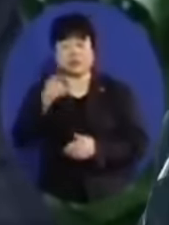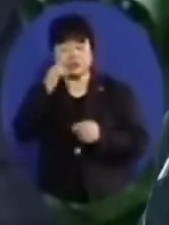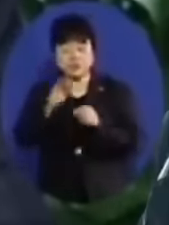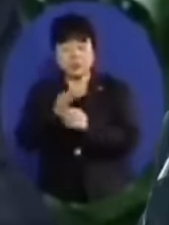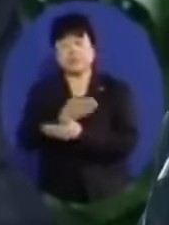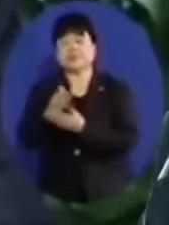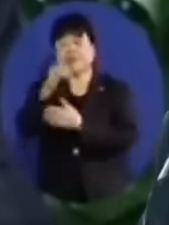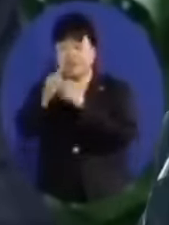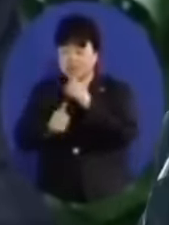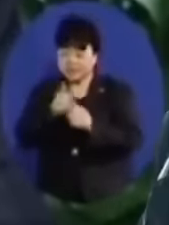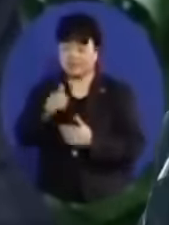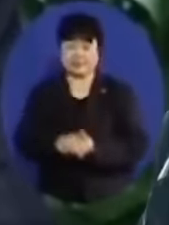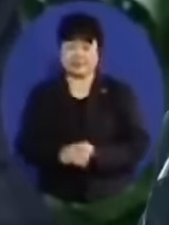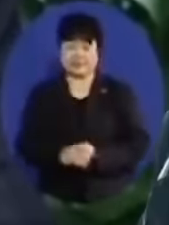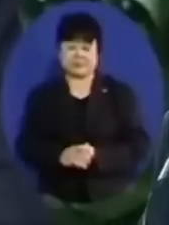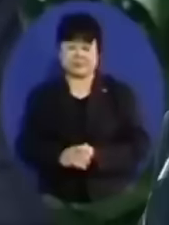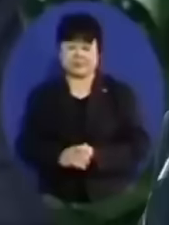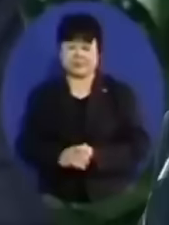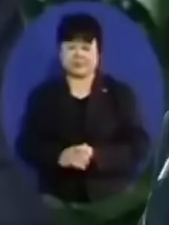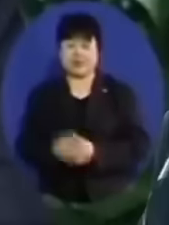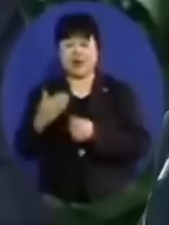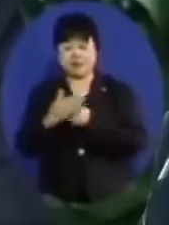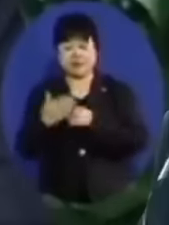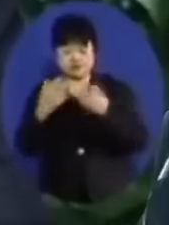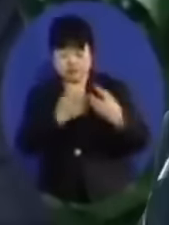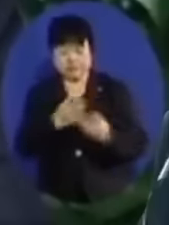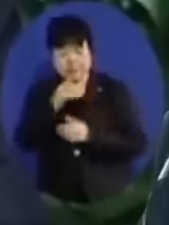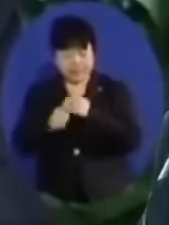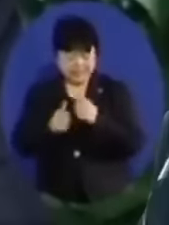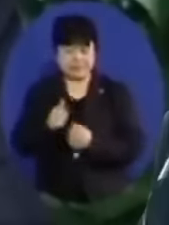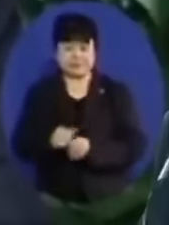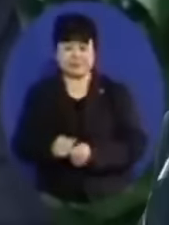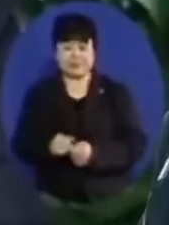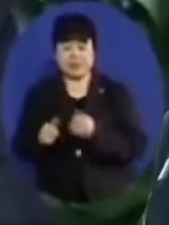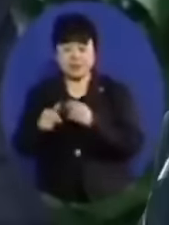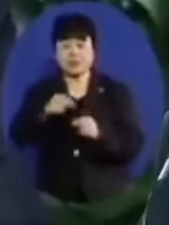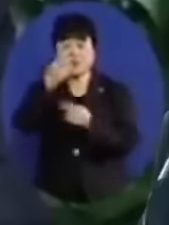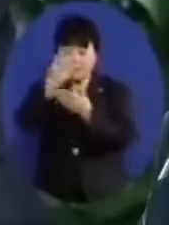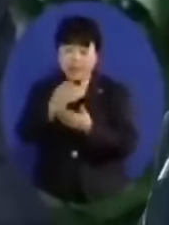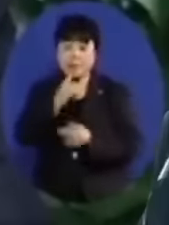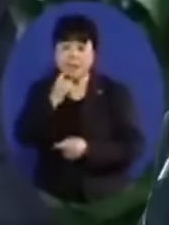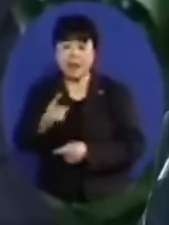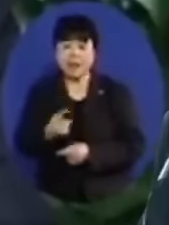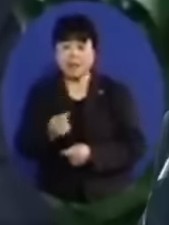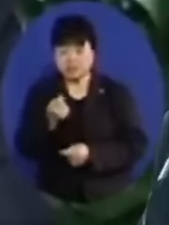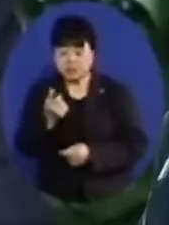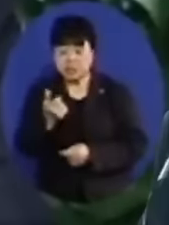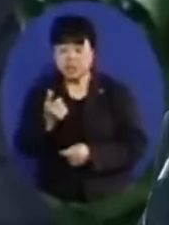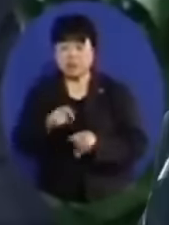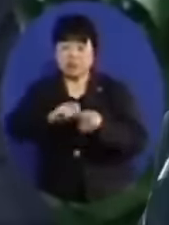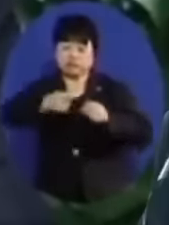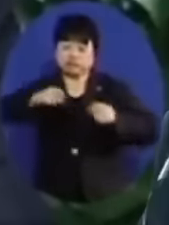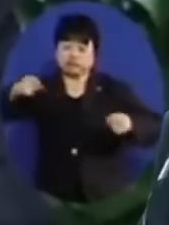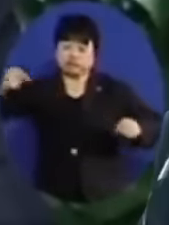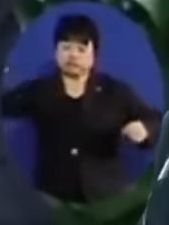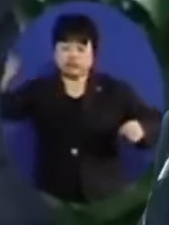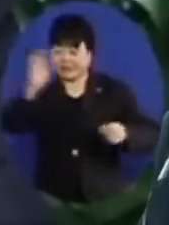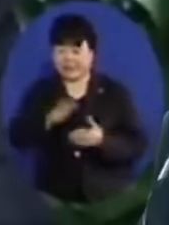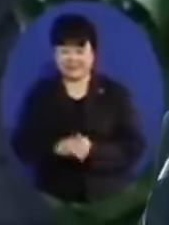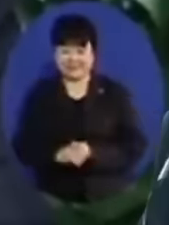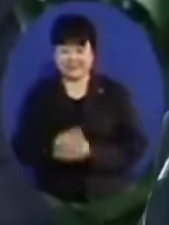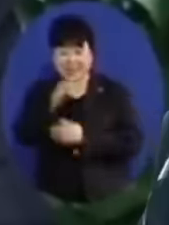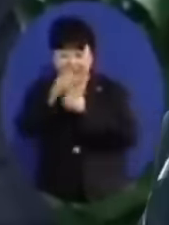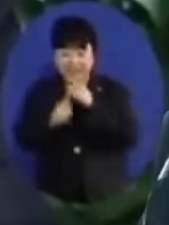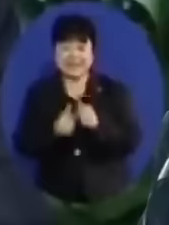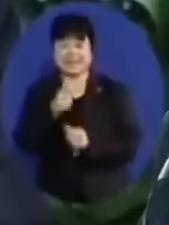자비를 베푸사 우리 남편 구원해 주시옵소서. 그럼 남편 구원해달라 말은 요만하고 서론이 너무 길어서